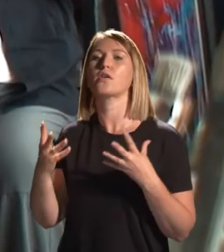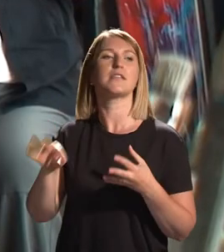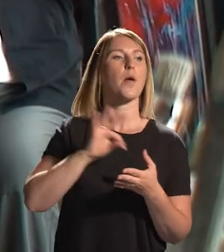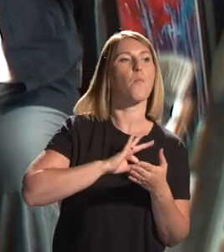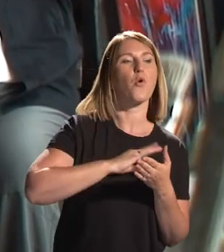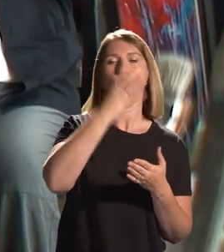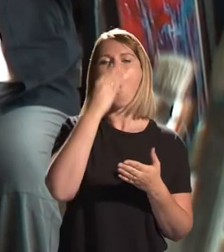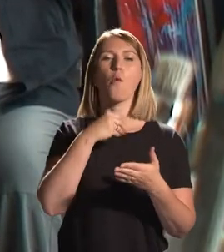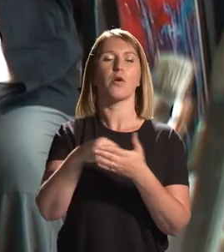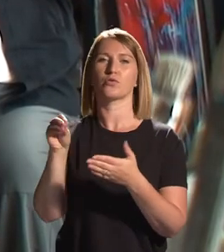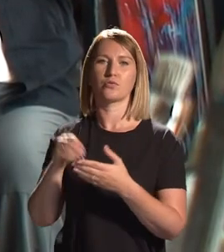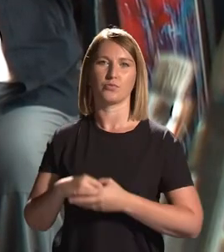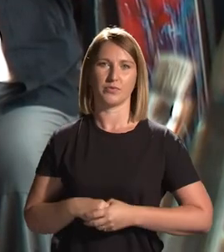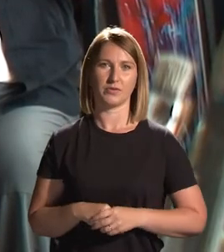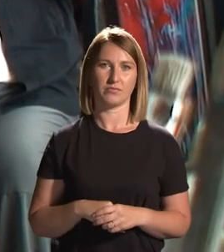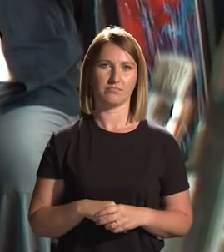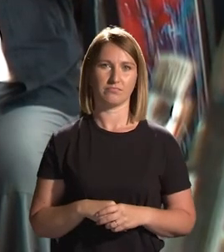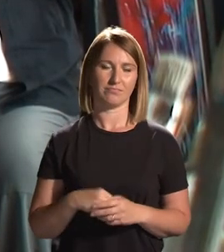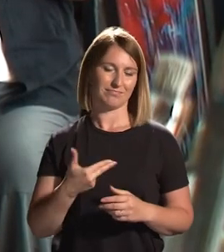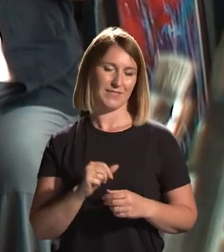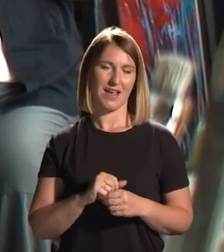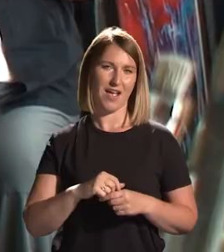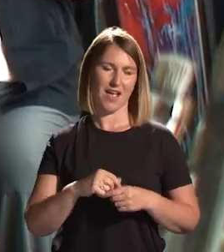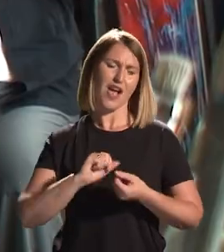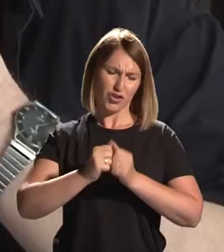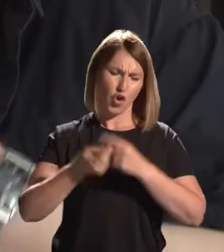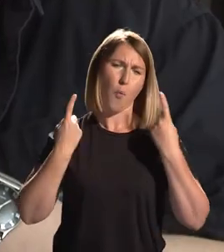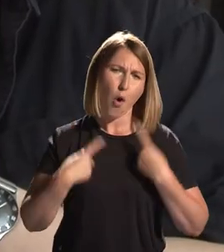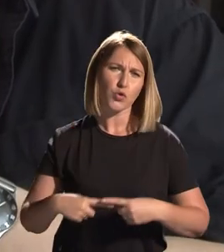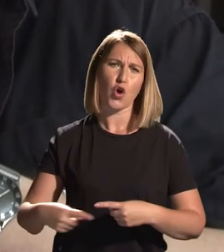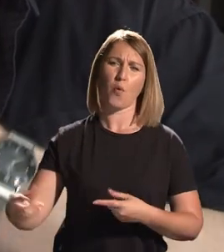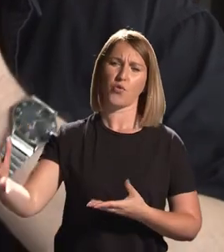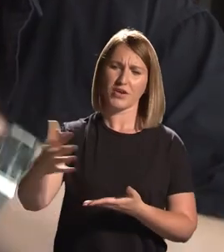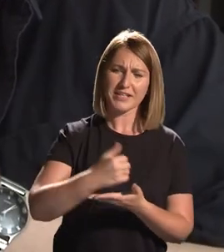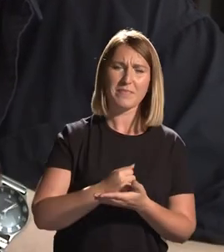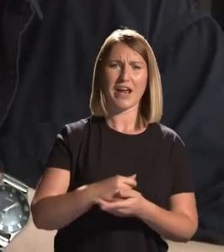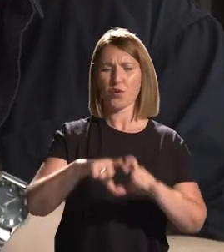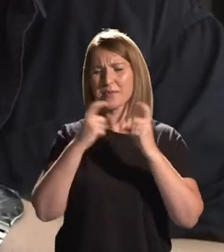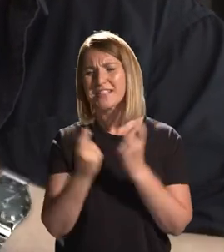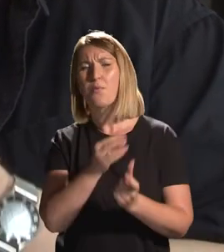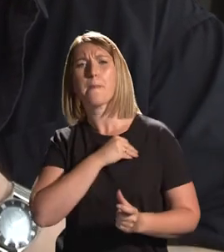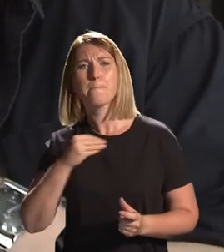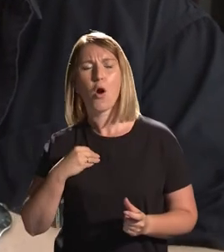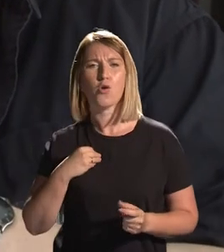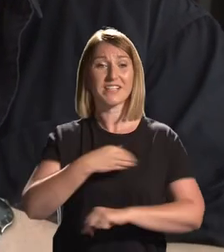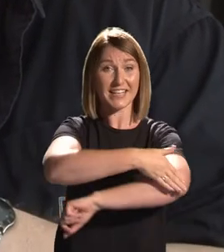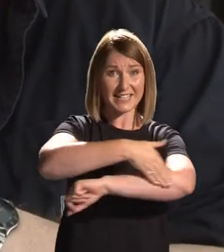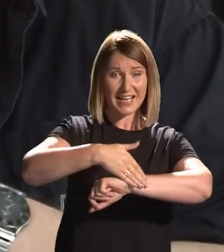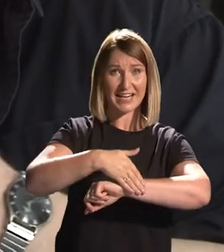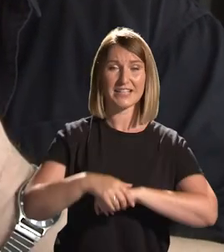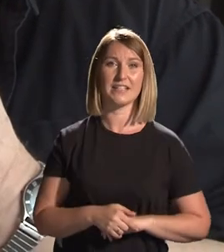są. Są kolekcjonerzy, którzy te obrazy zbierają i to z całej Polski, nie tylko z